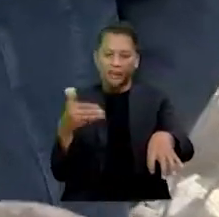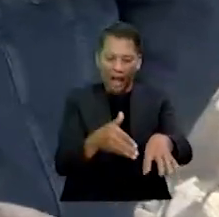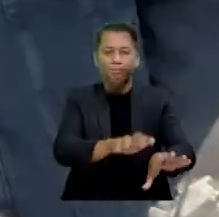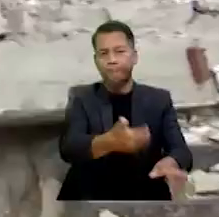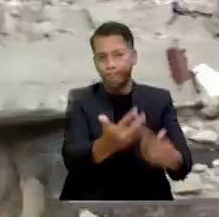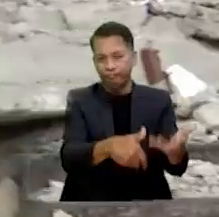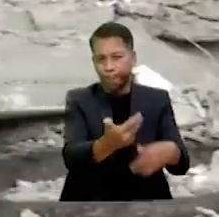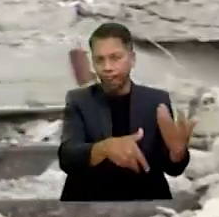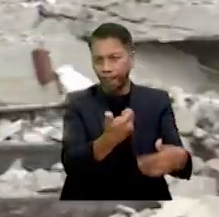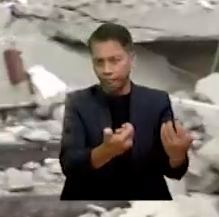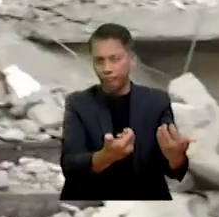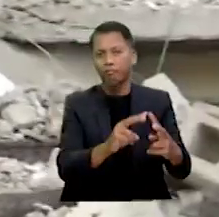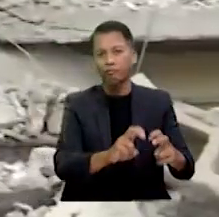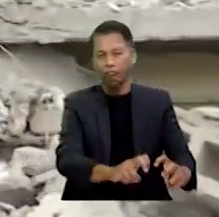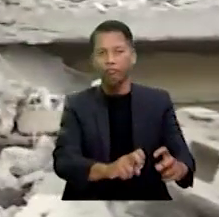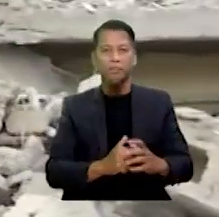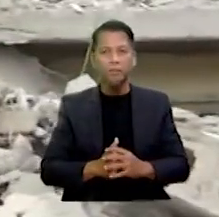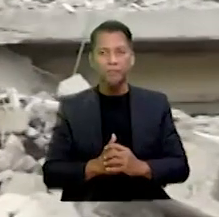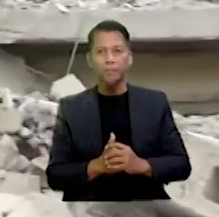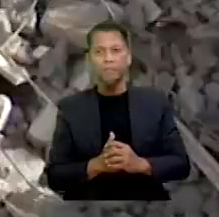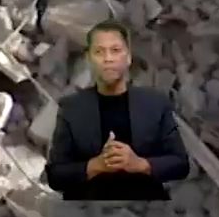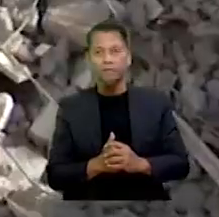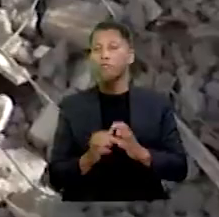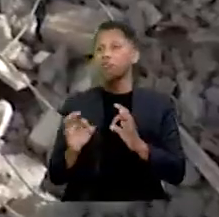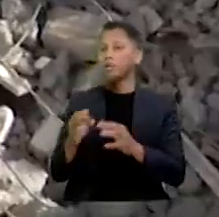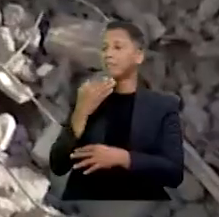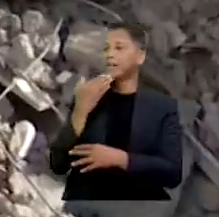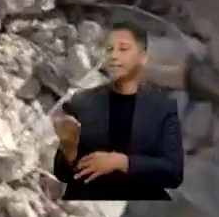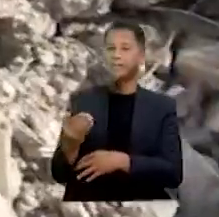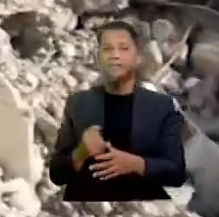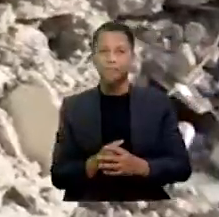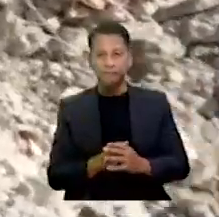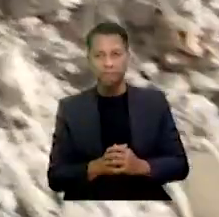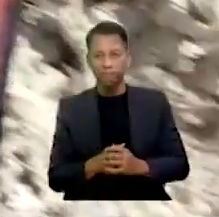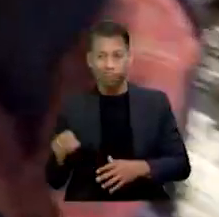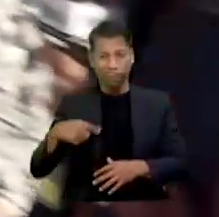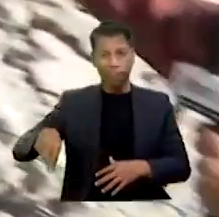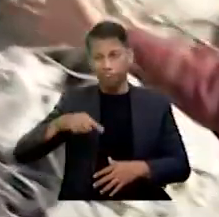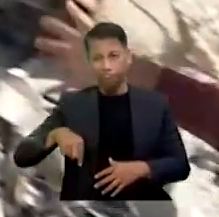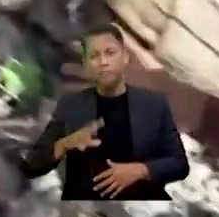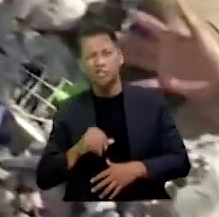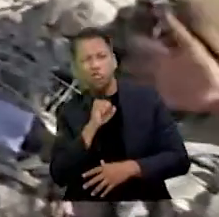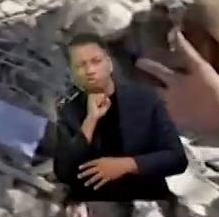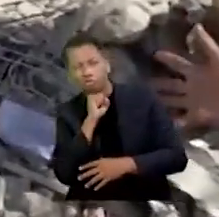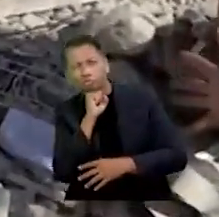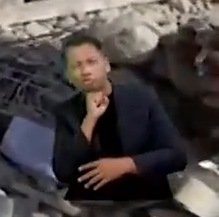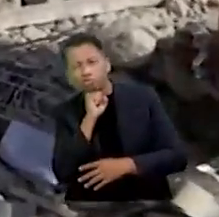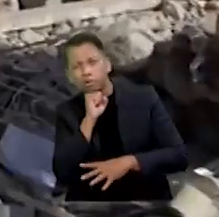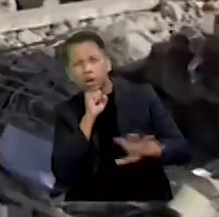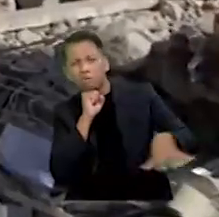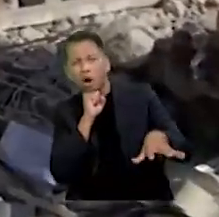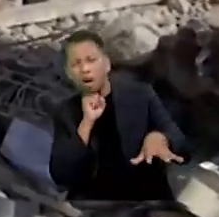terima kasih kita akan nantikan Bagaimana proses yang dilakukan karena kami juga melihat masih banyak sana keluarga yang menunggu di sana